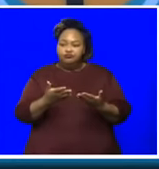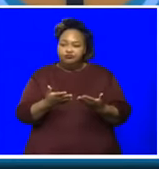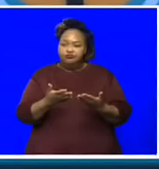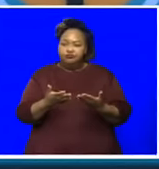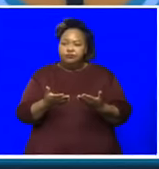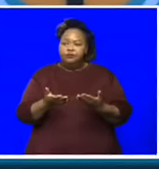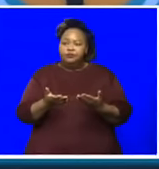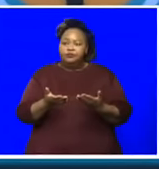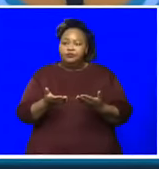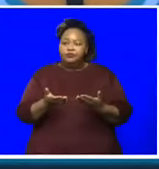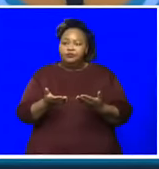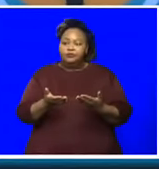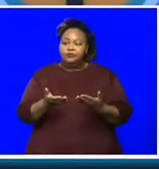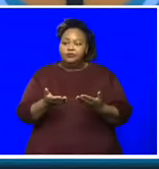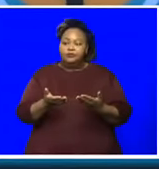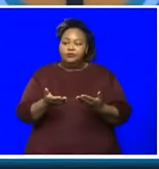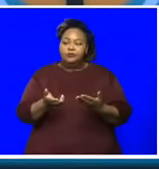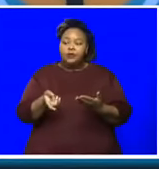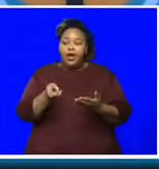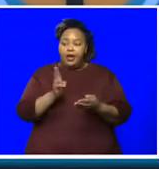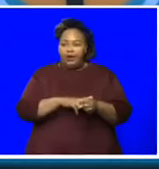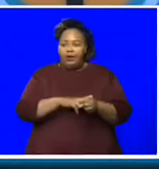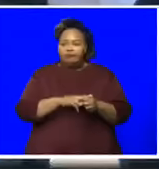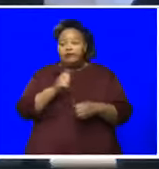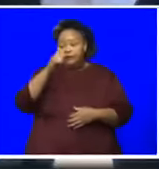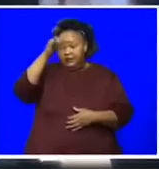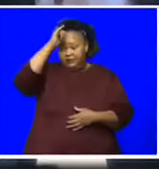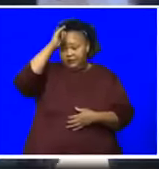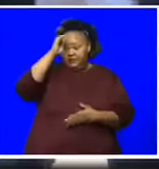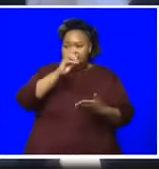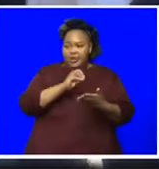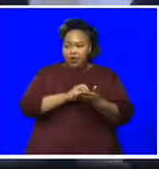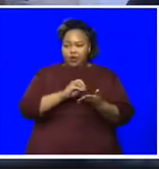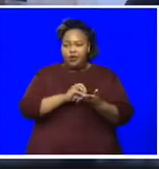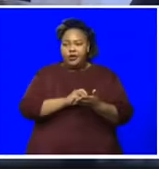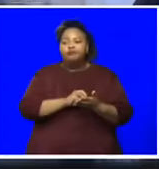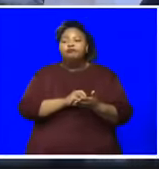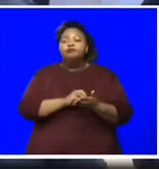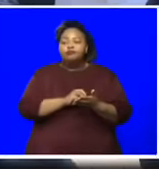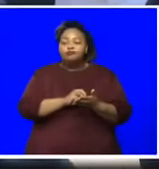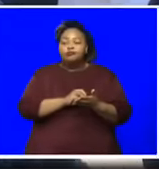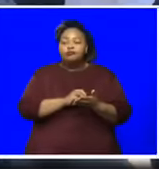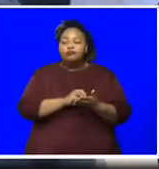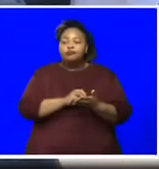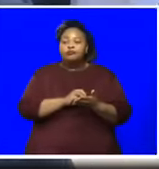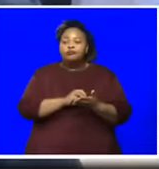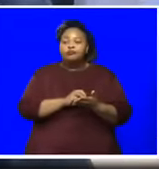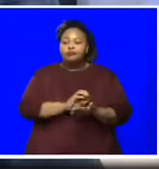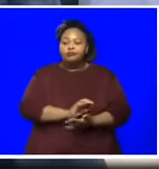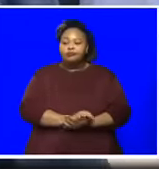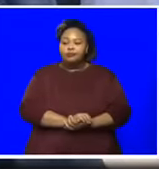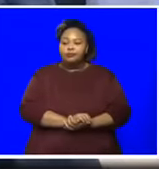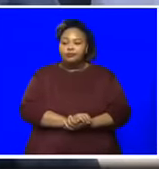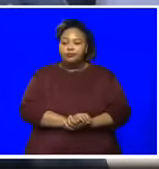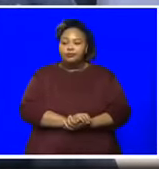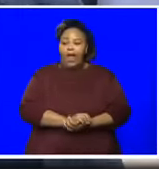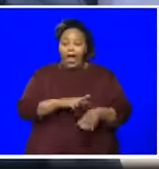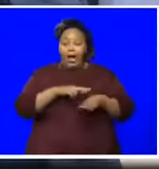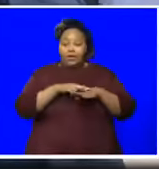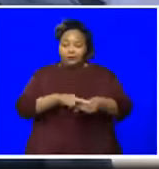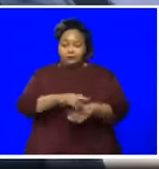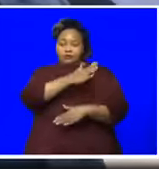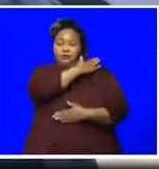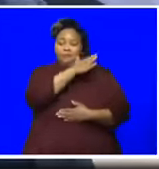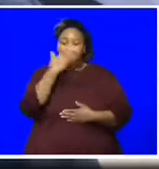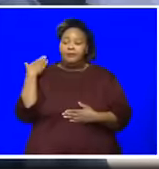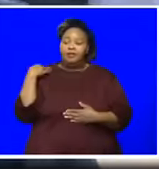immense talent that is available in Eswatini. La bekamelele litiko letekuvakasha lapha eVeni indvuna manxuba